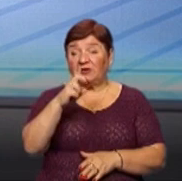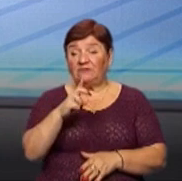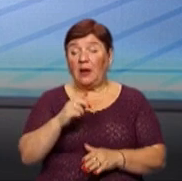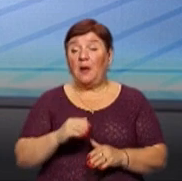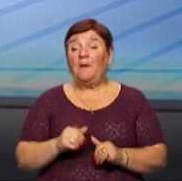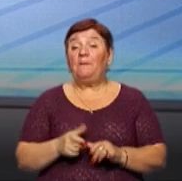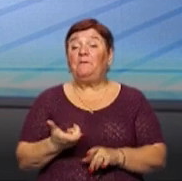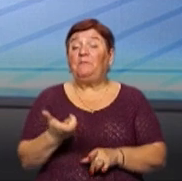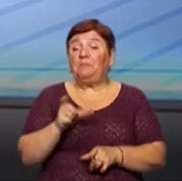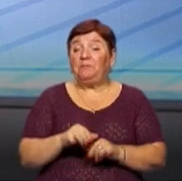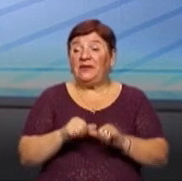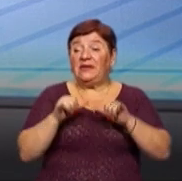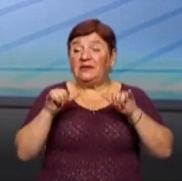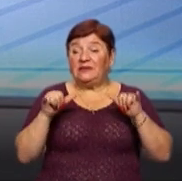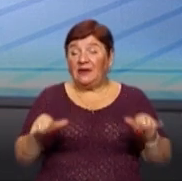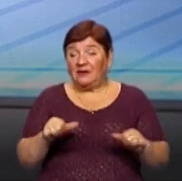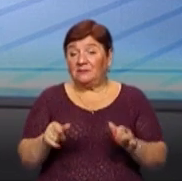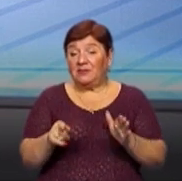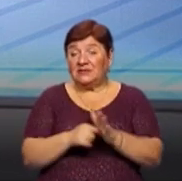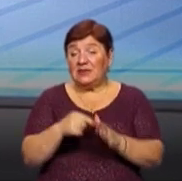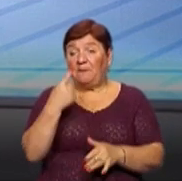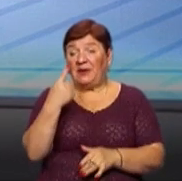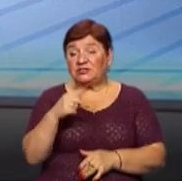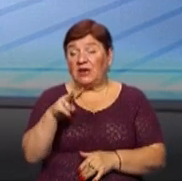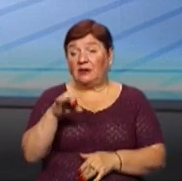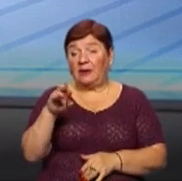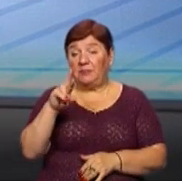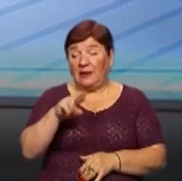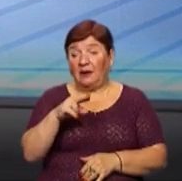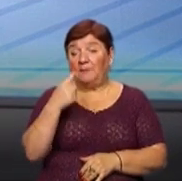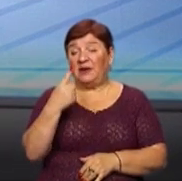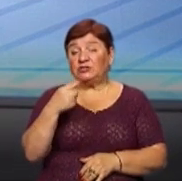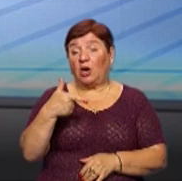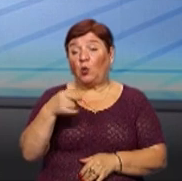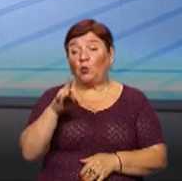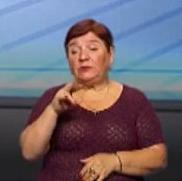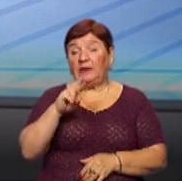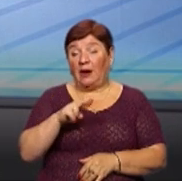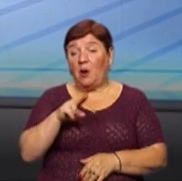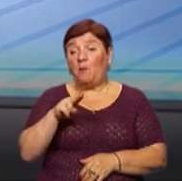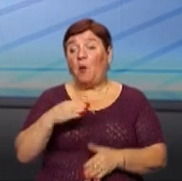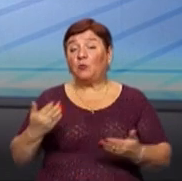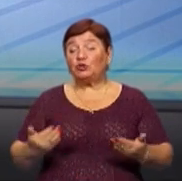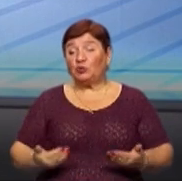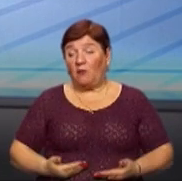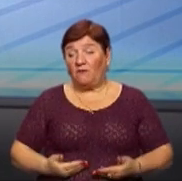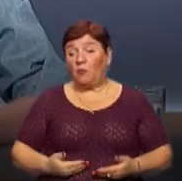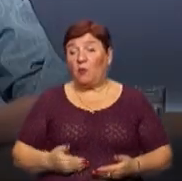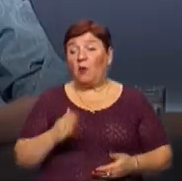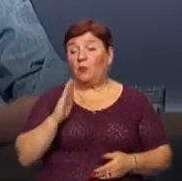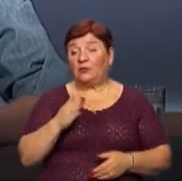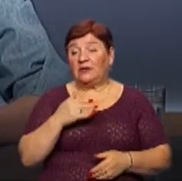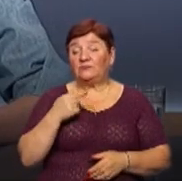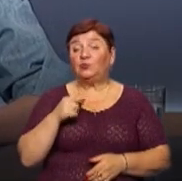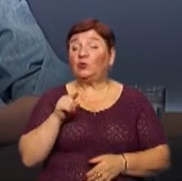закладено підняття пенсії, це два прожиткові рівні. 1 липня, 1 грудня. Слідуючий перерахунок у нас буде по прожитковому рівню з 1 грудня. Угу.